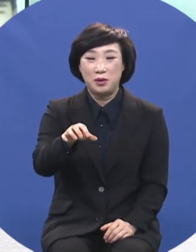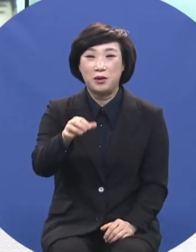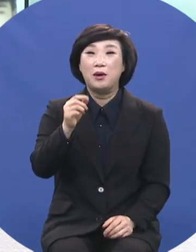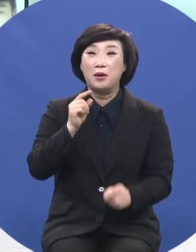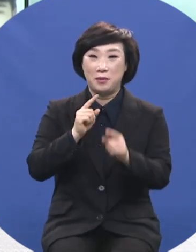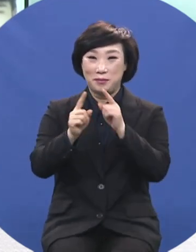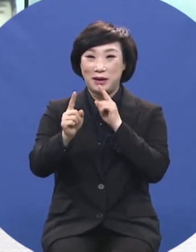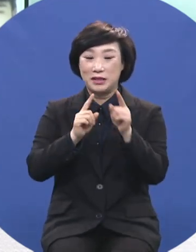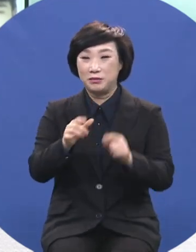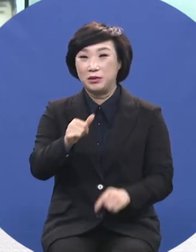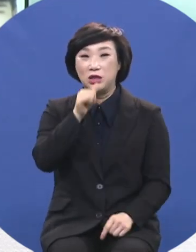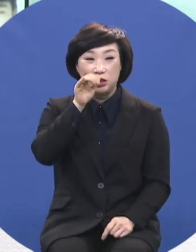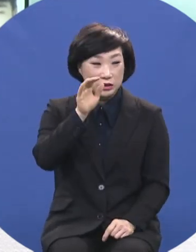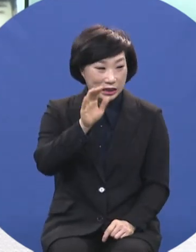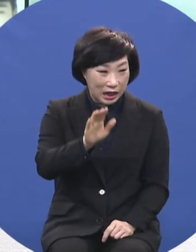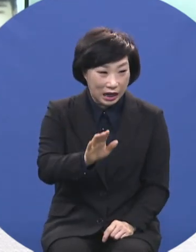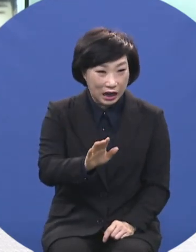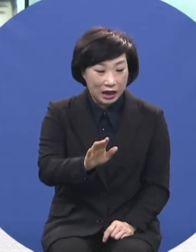말씀으로